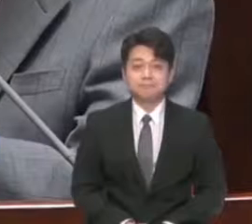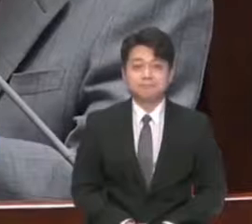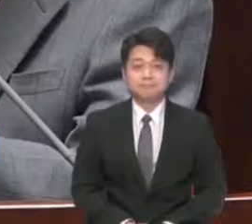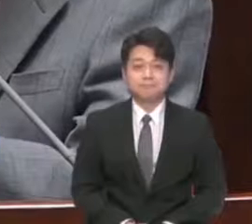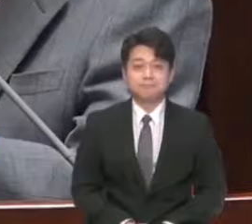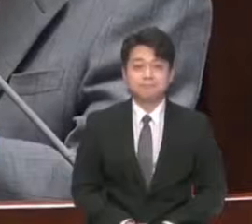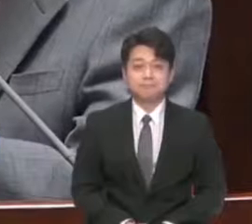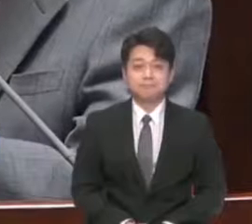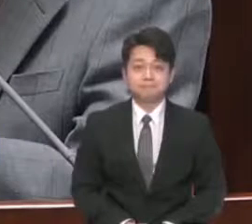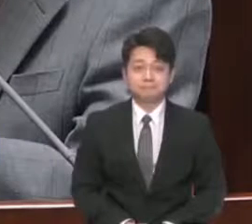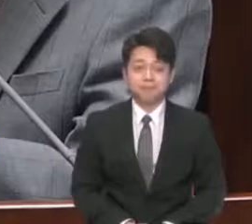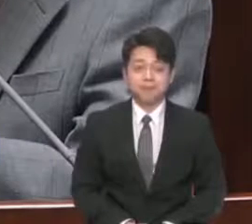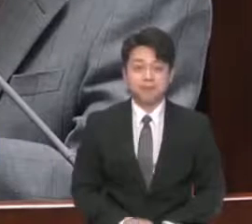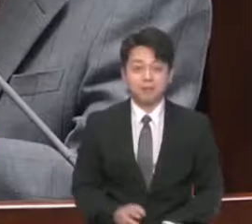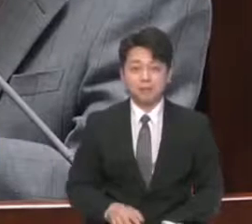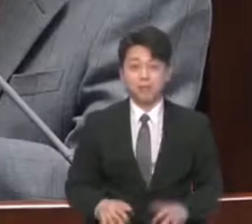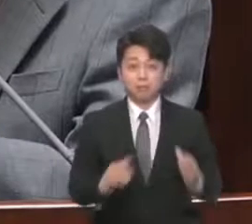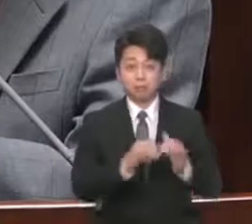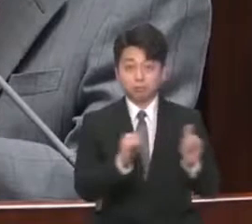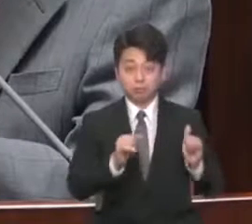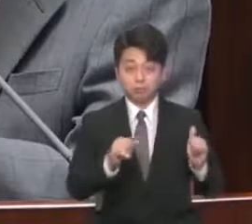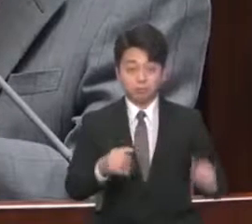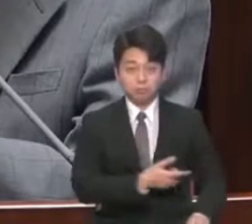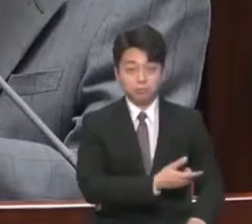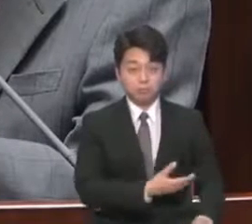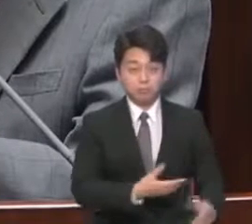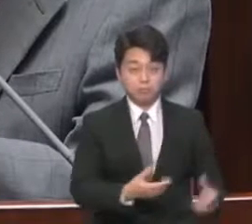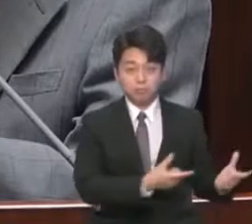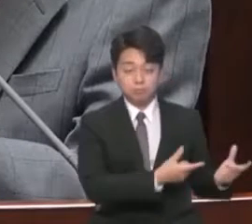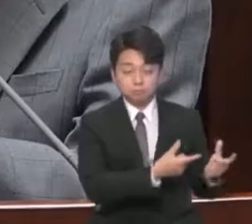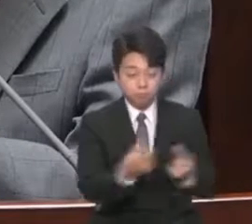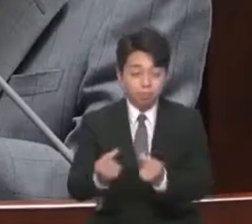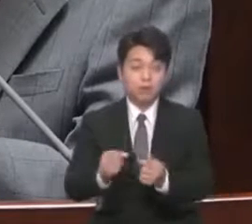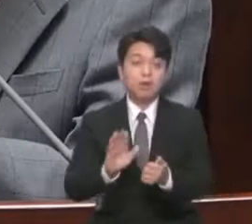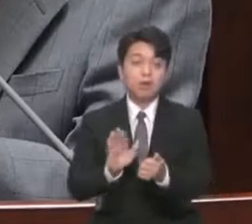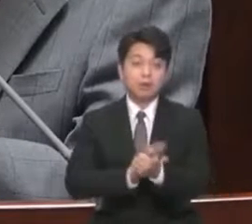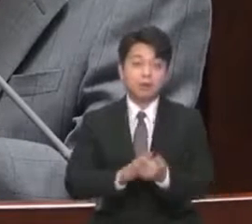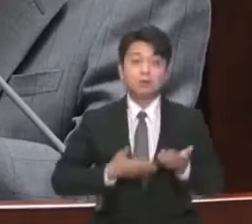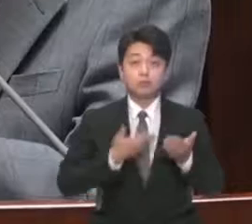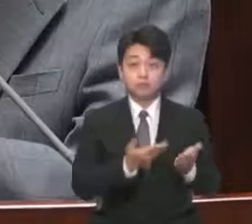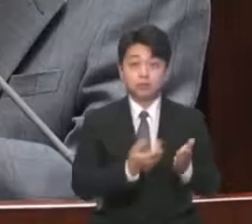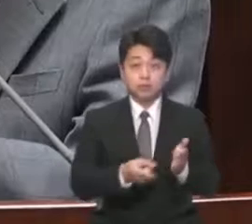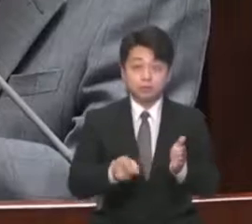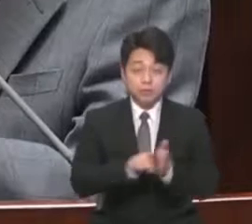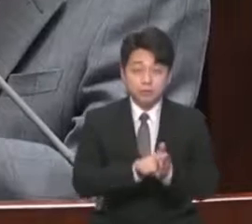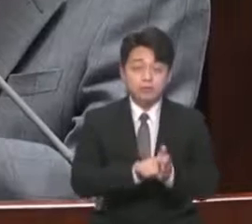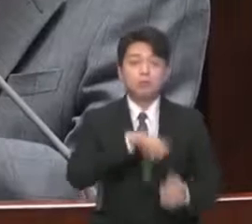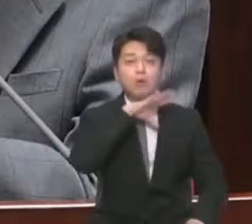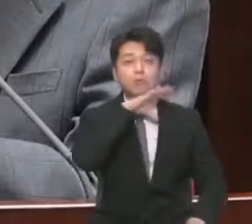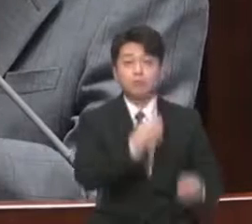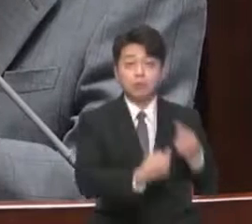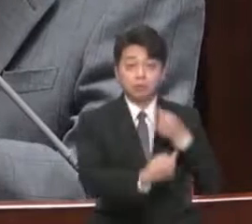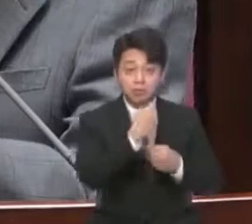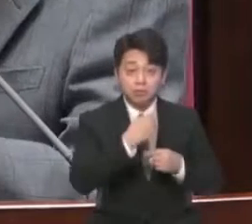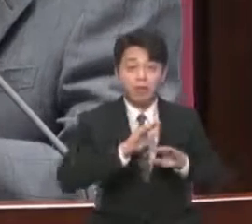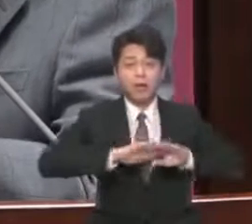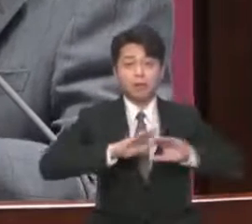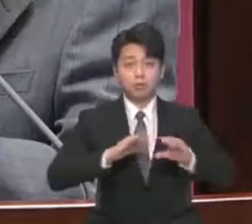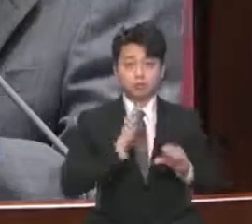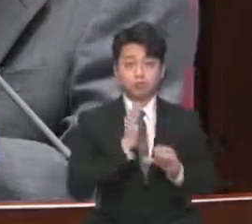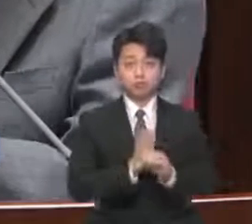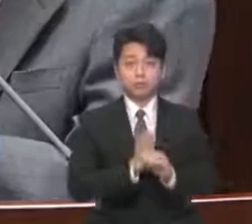예 모든 국민들께서 이용하시라고 그 이 뭐 저희가 뭐 여러 가지 민원을 받고 있습니다.